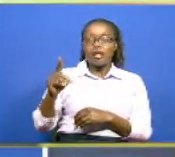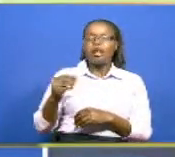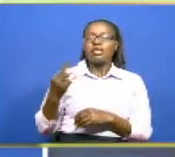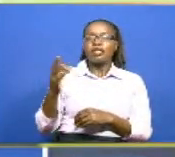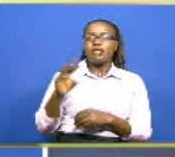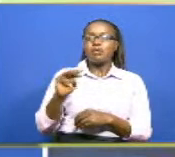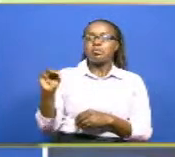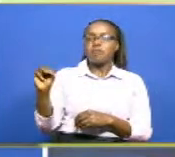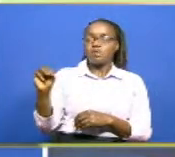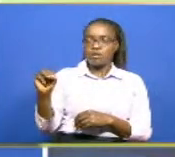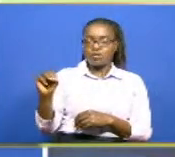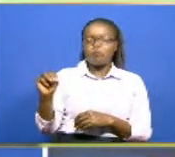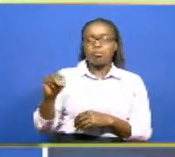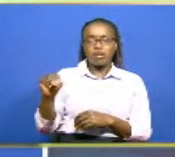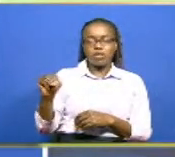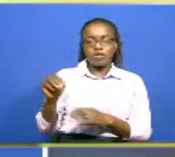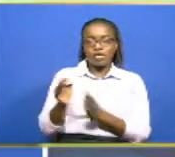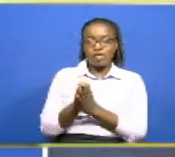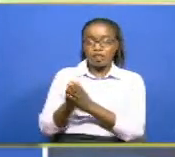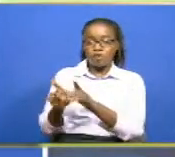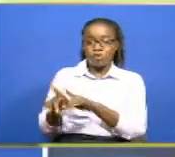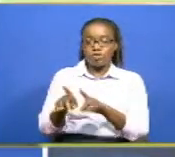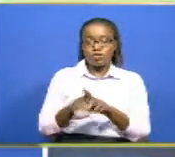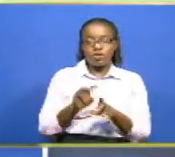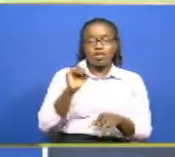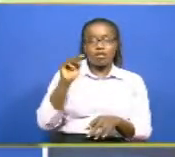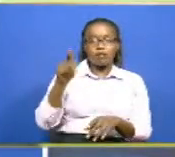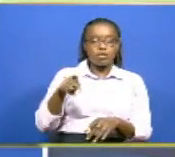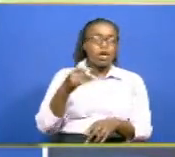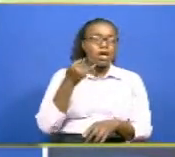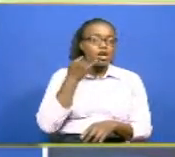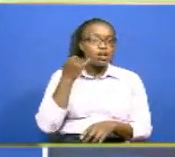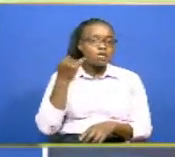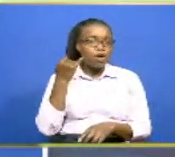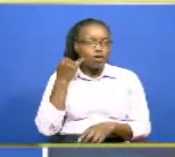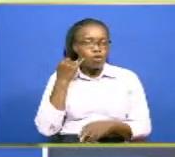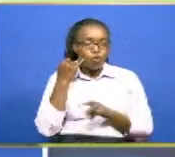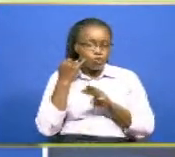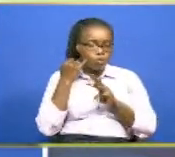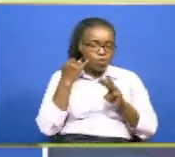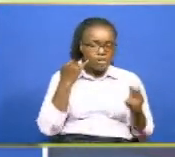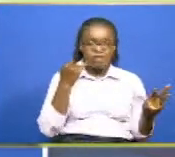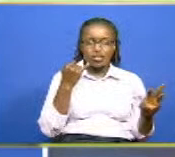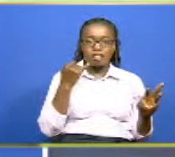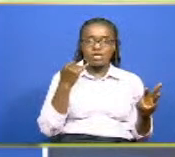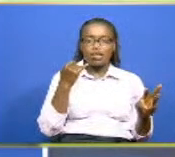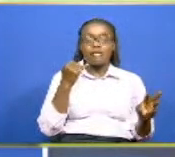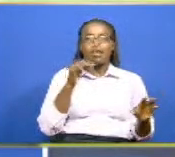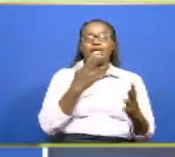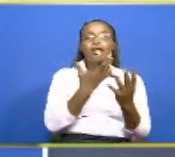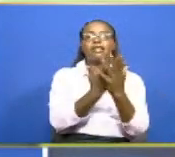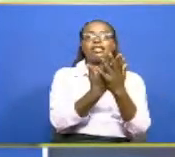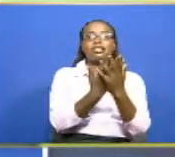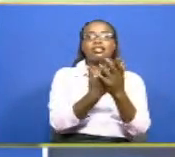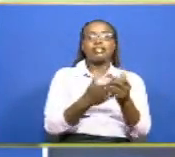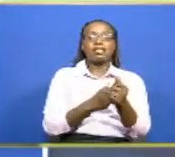Wahungu. Wakati huo huo, mbunge wa Nakuru Mashariki David Gekaria amekamatwa kwa madai ya